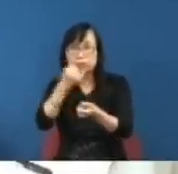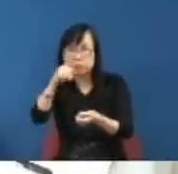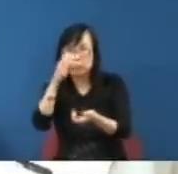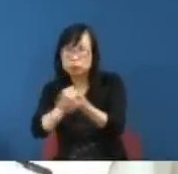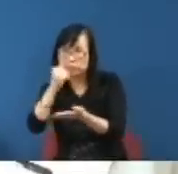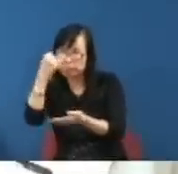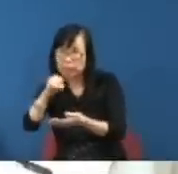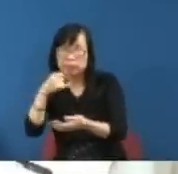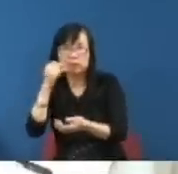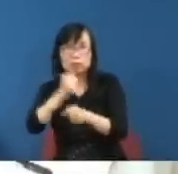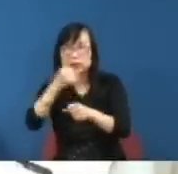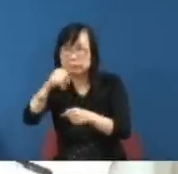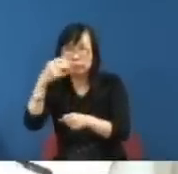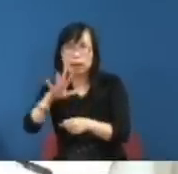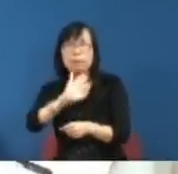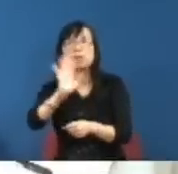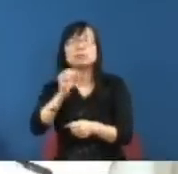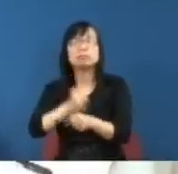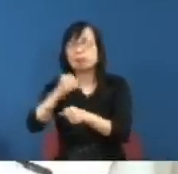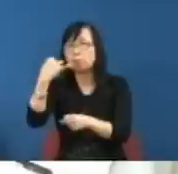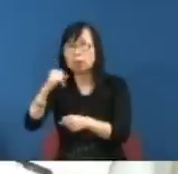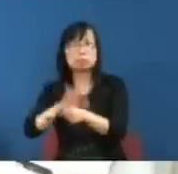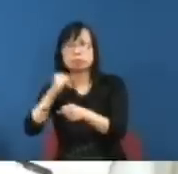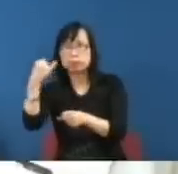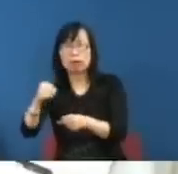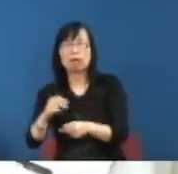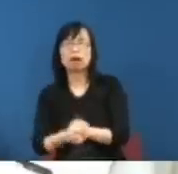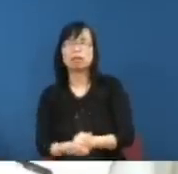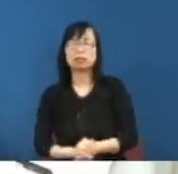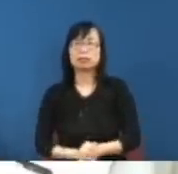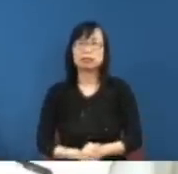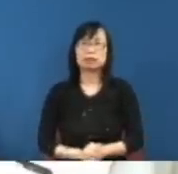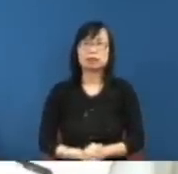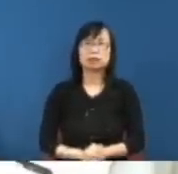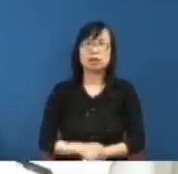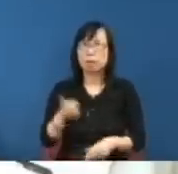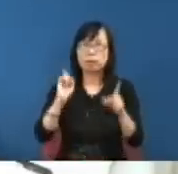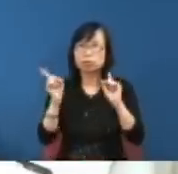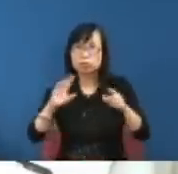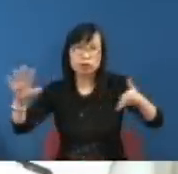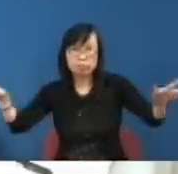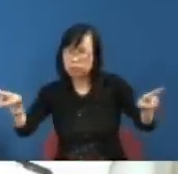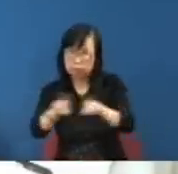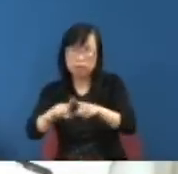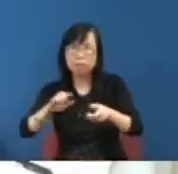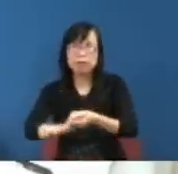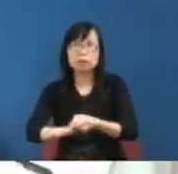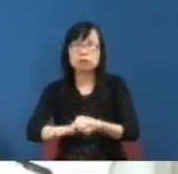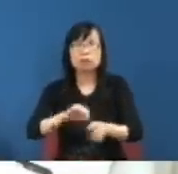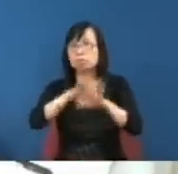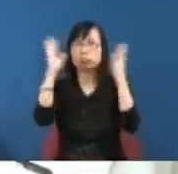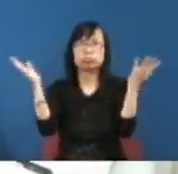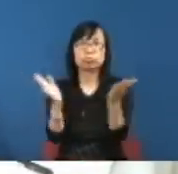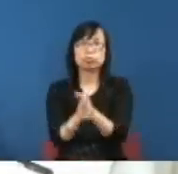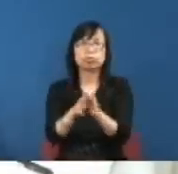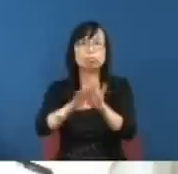可以呢一個反競爭啊，又唔可以隨便合併啊，呢啲全部冇曬。